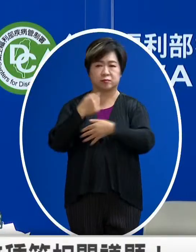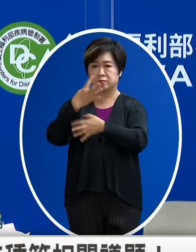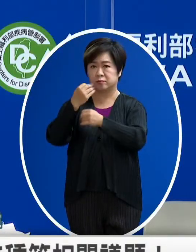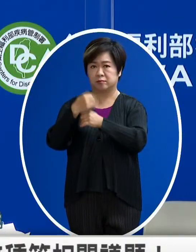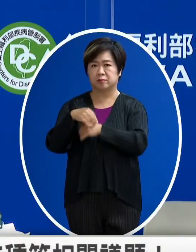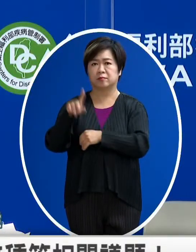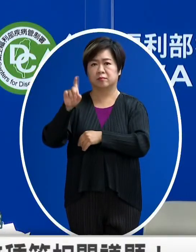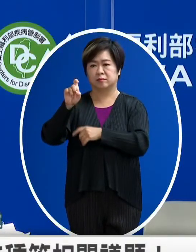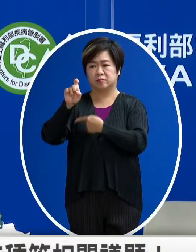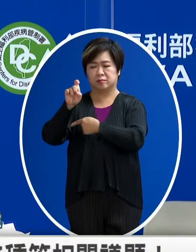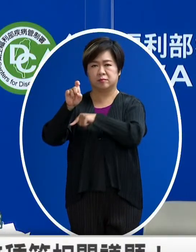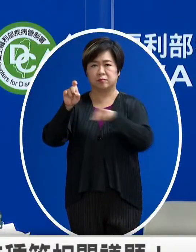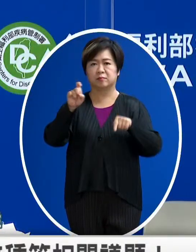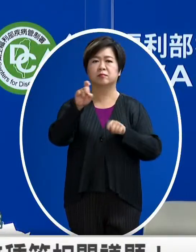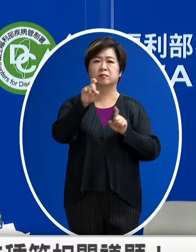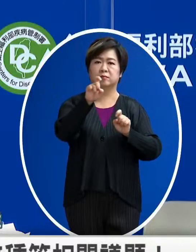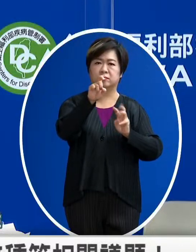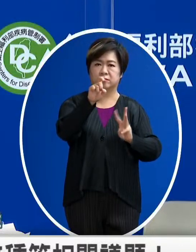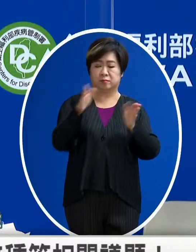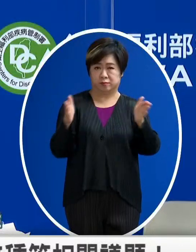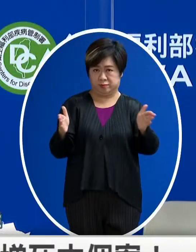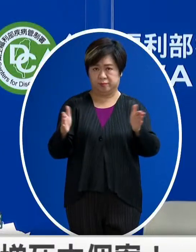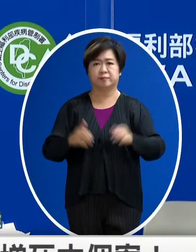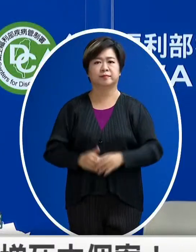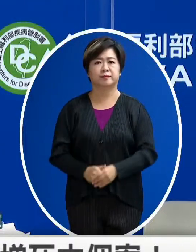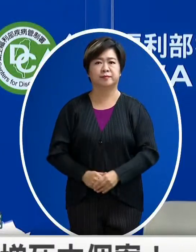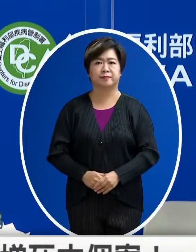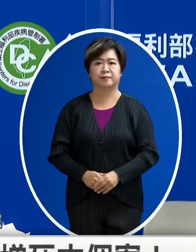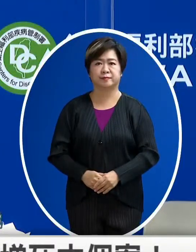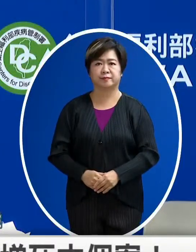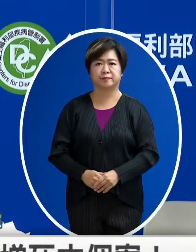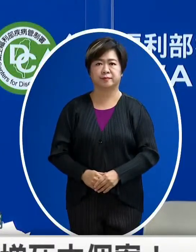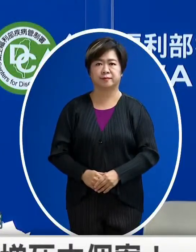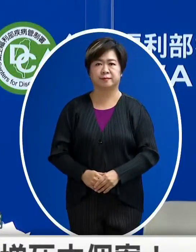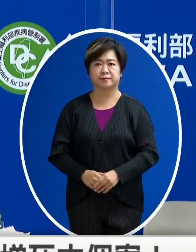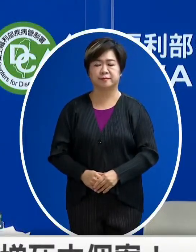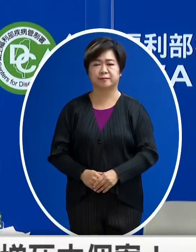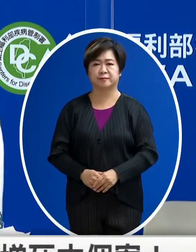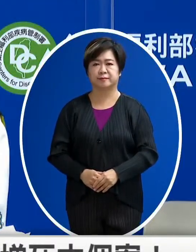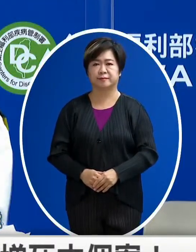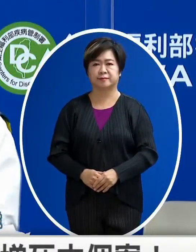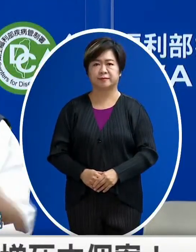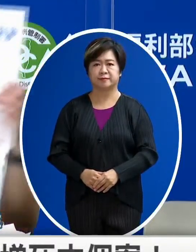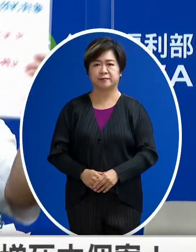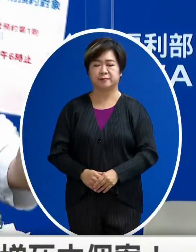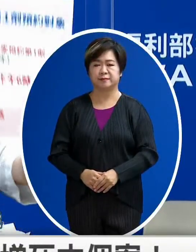于10月1号到10月13日之间。好，那另外，